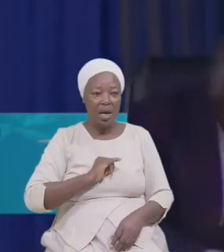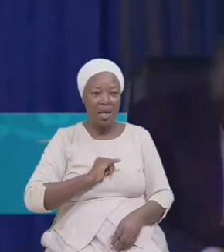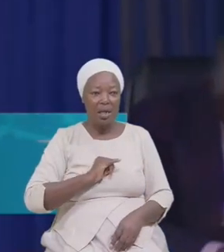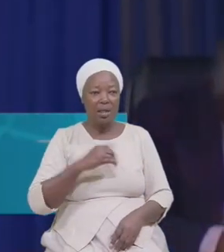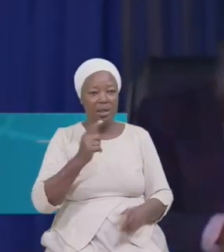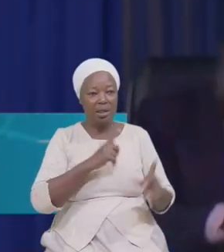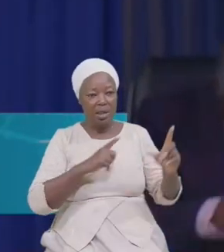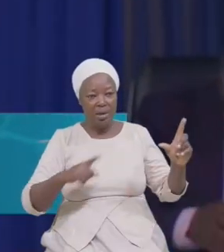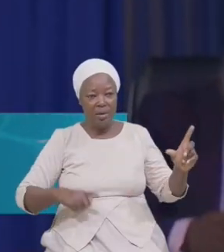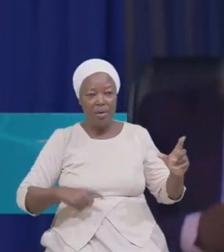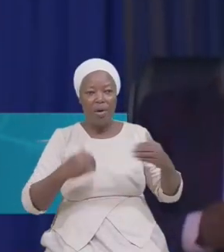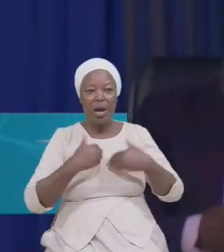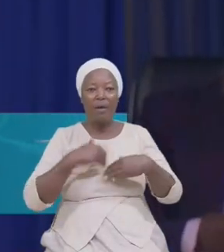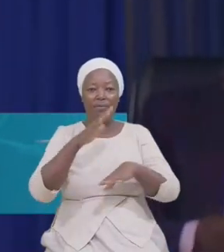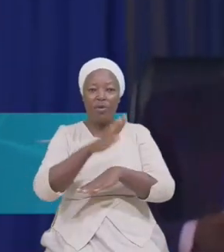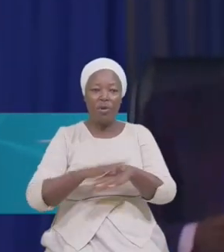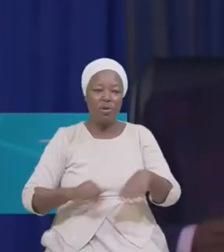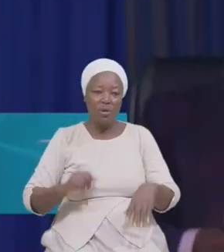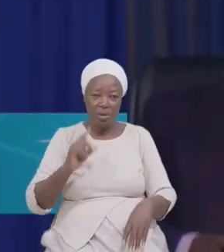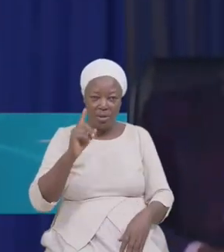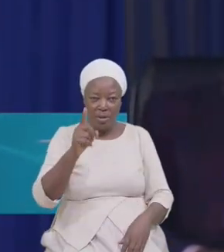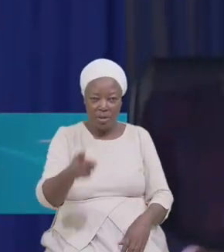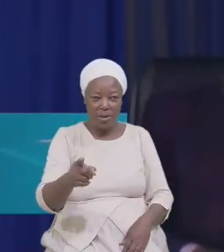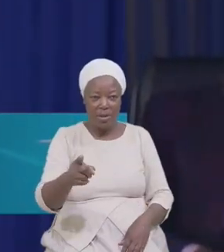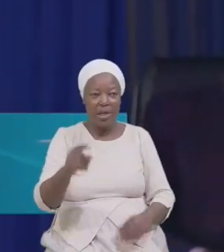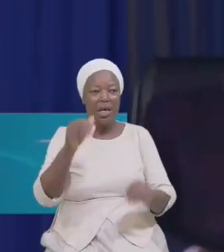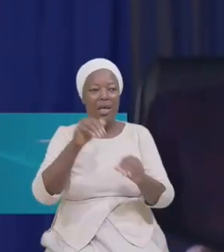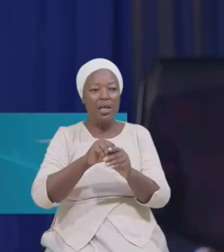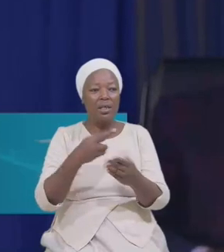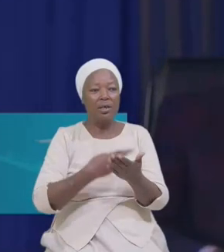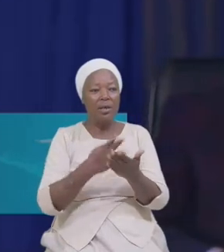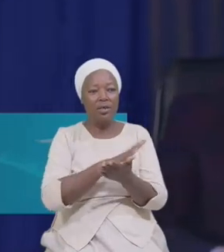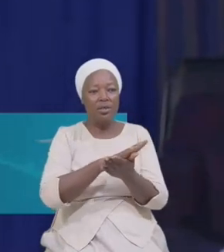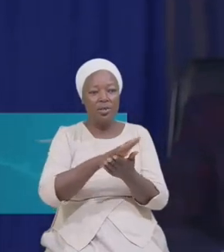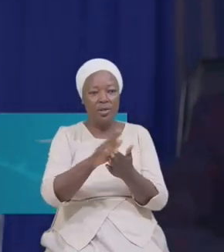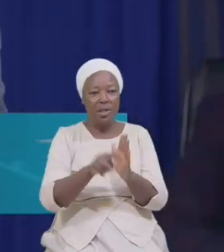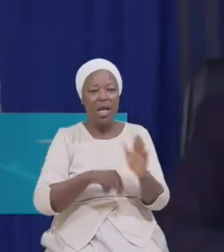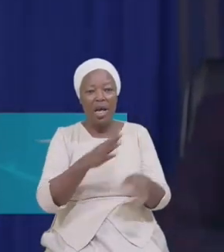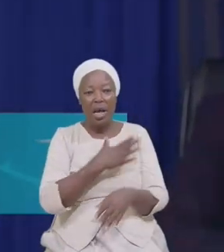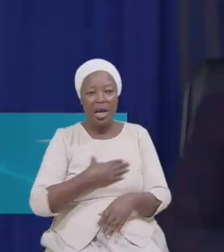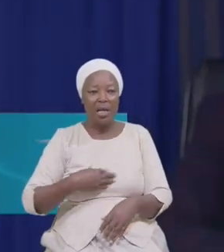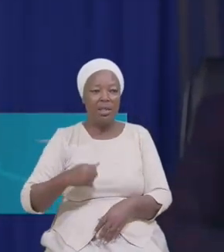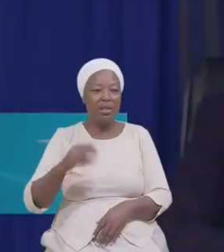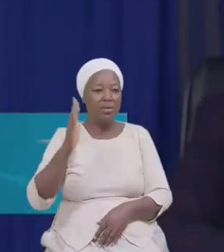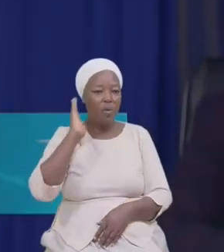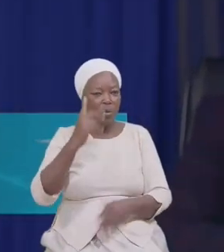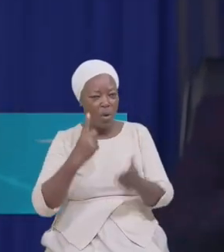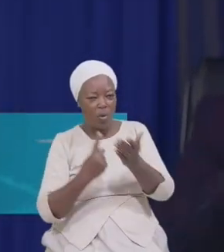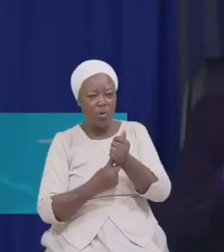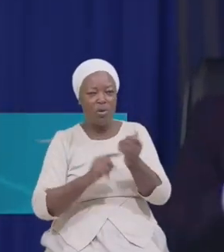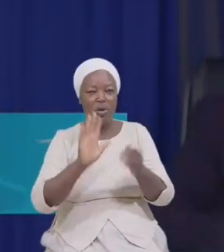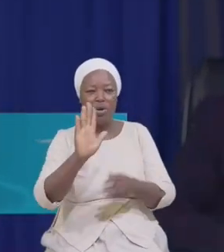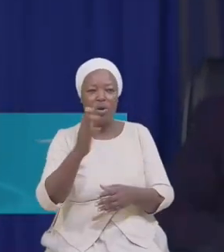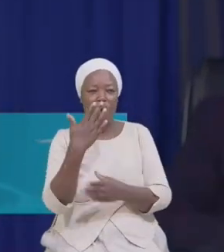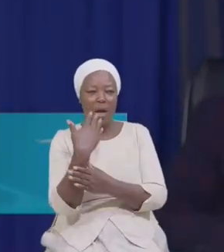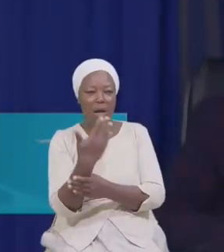salut. Et je te prendrai par la main. Je te garderai. Et je t'établirai